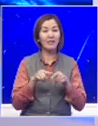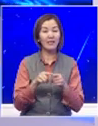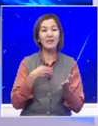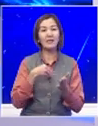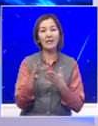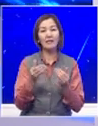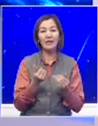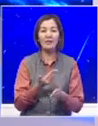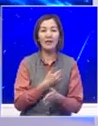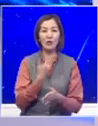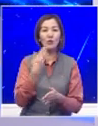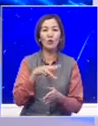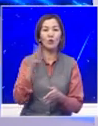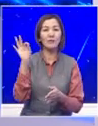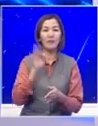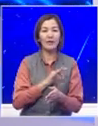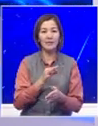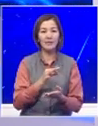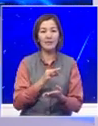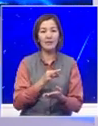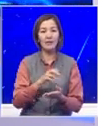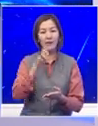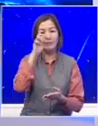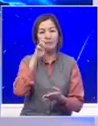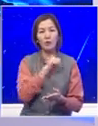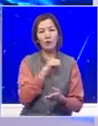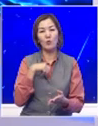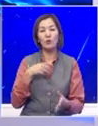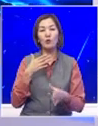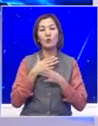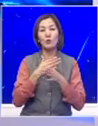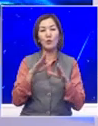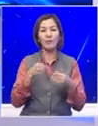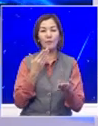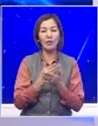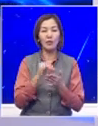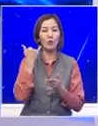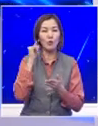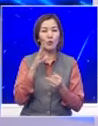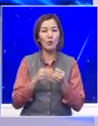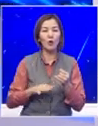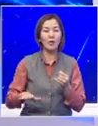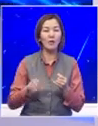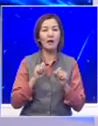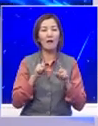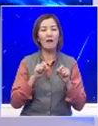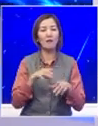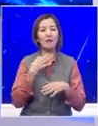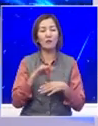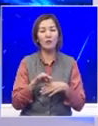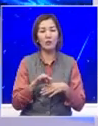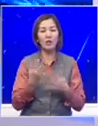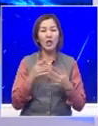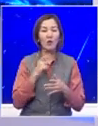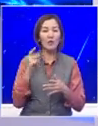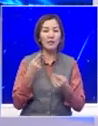Şarvaşılıkta kajetti texnika satıp alsanız 30% karşısını memleket subsidiyalaydı. Uyğur Audanında Altın Küz degen atpen aul